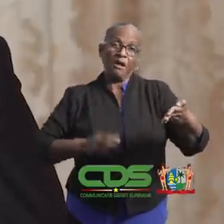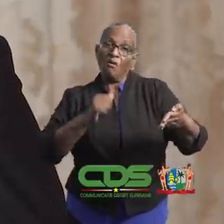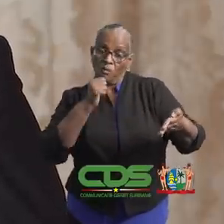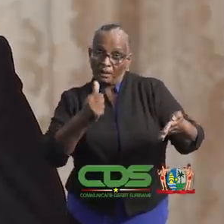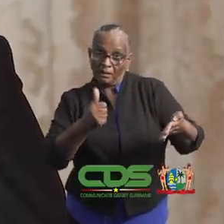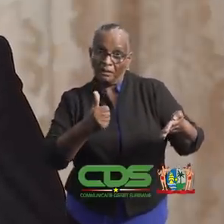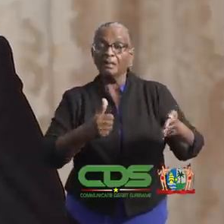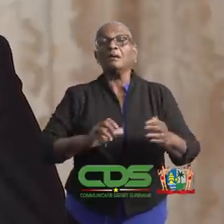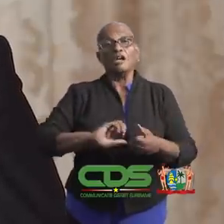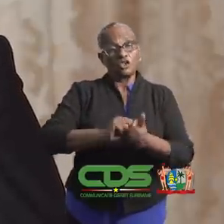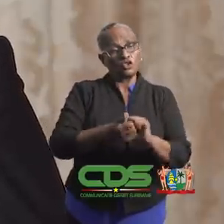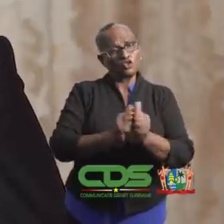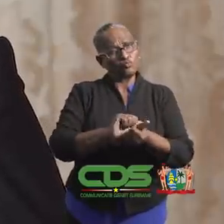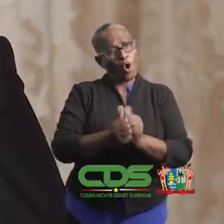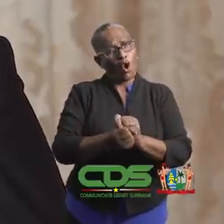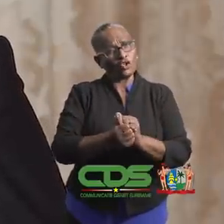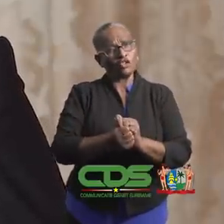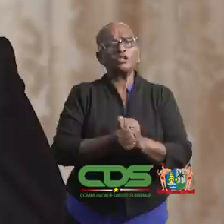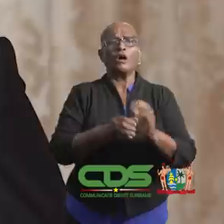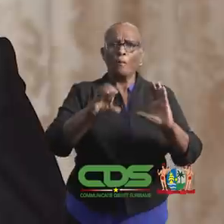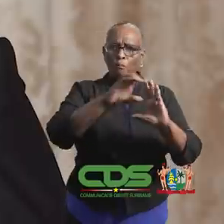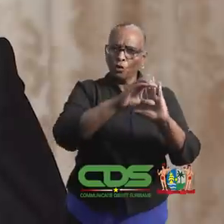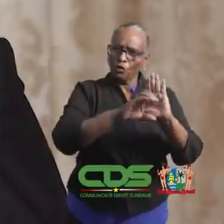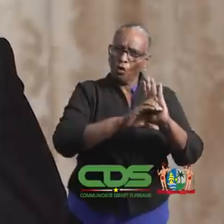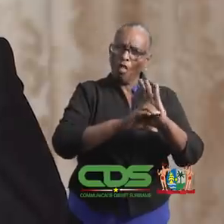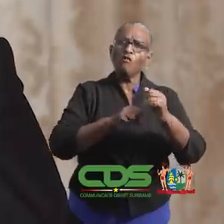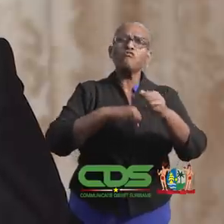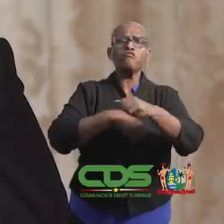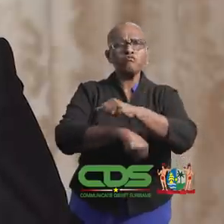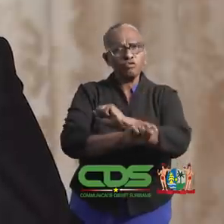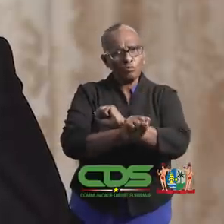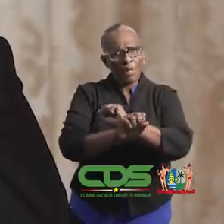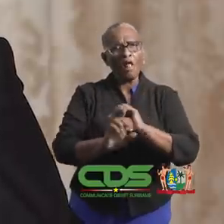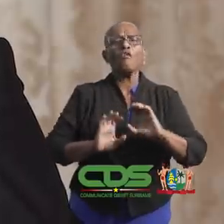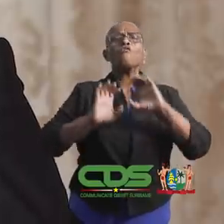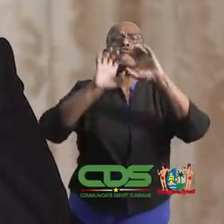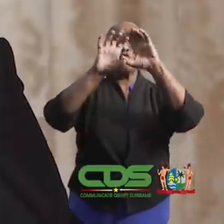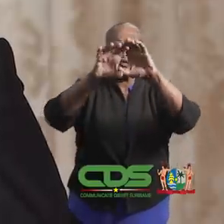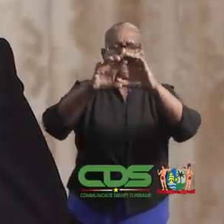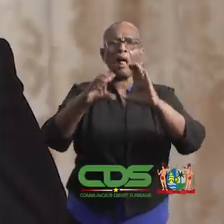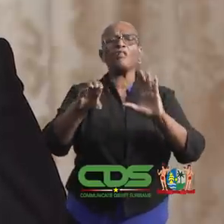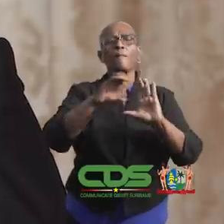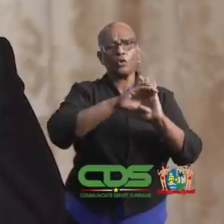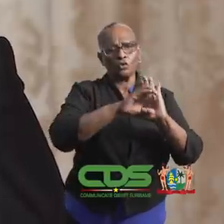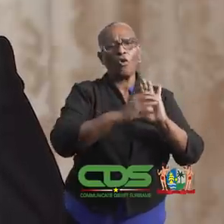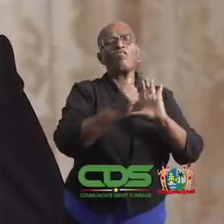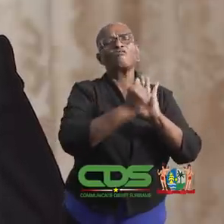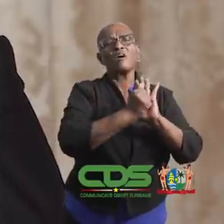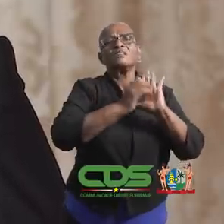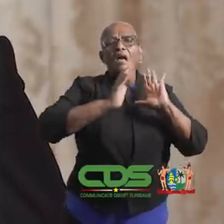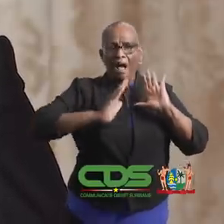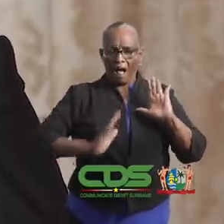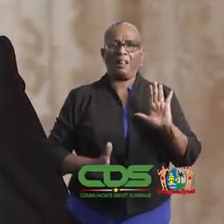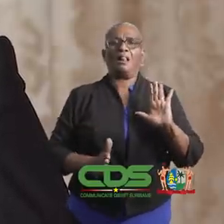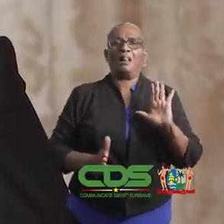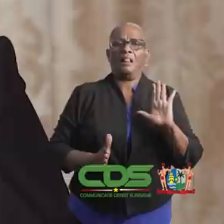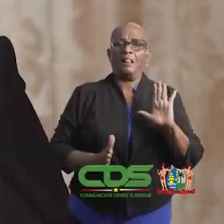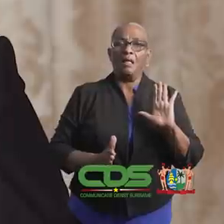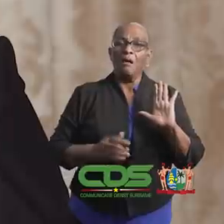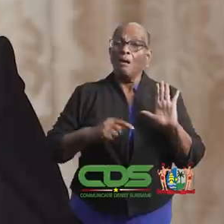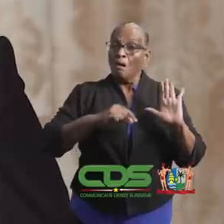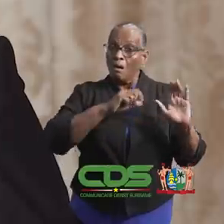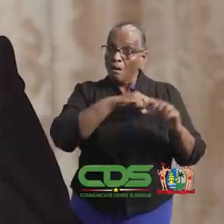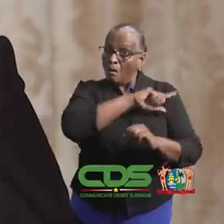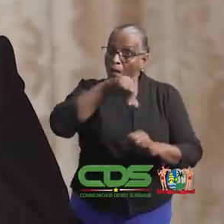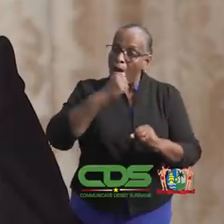sporten mag gesteld worden dat de protocollen voor voetbal en volleybal reeds zijn vastgesteld. We werken met